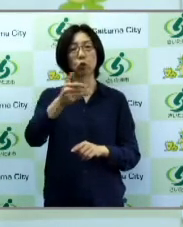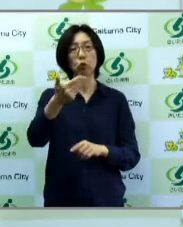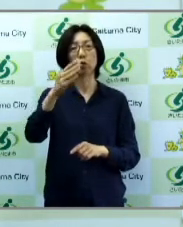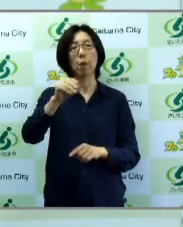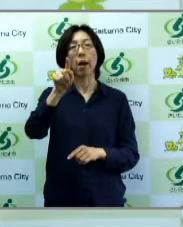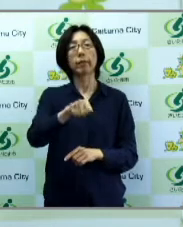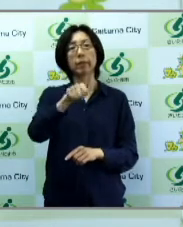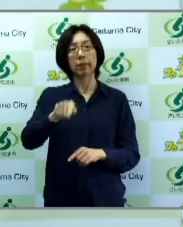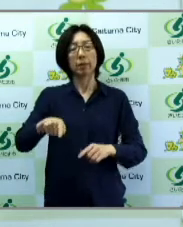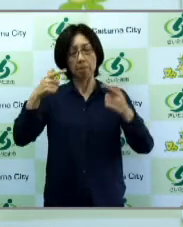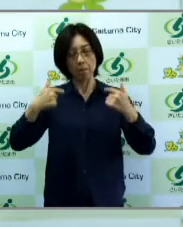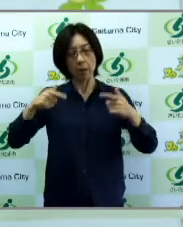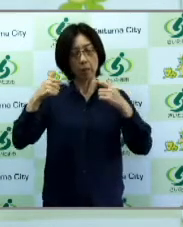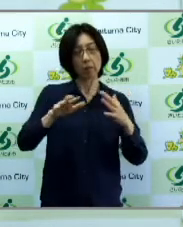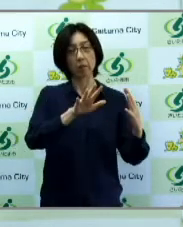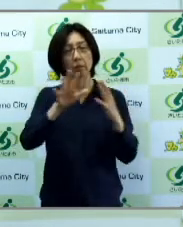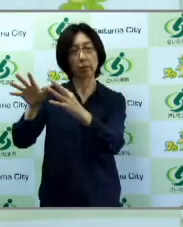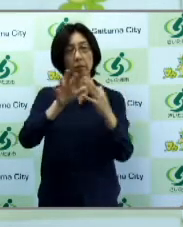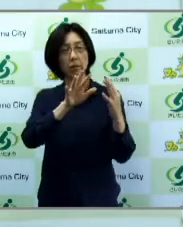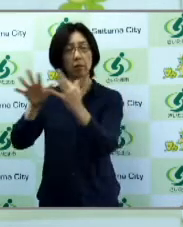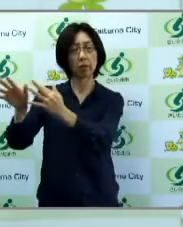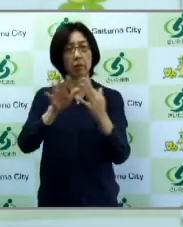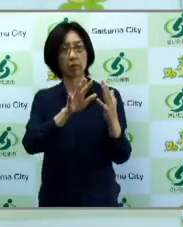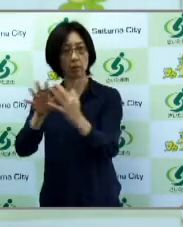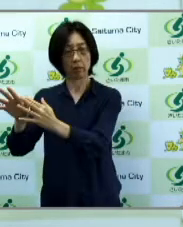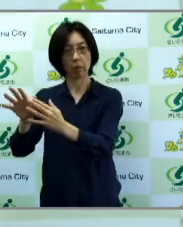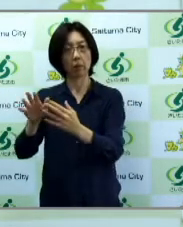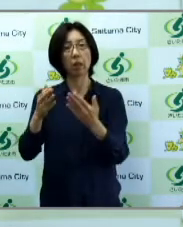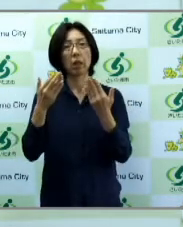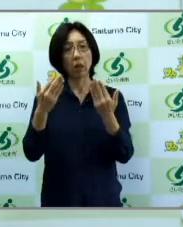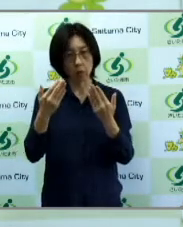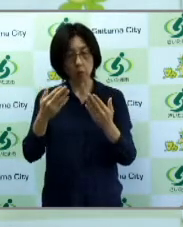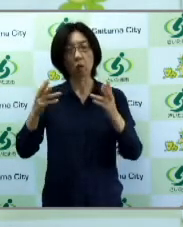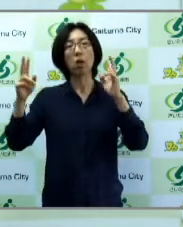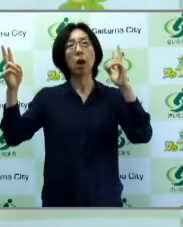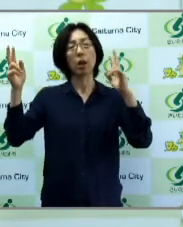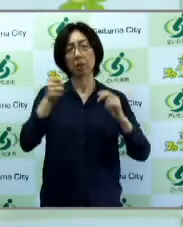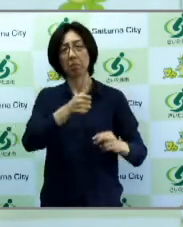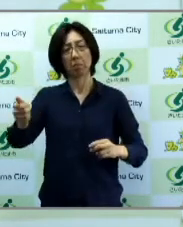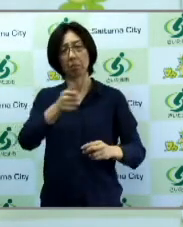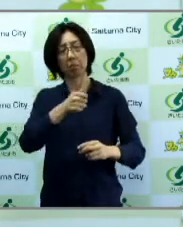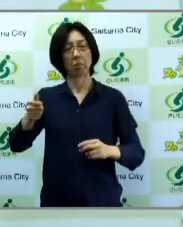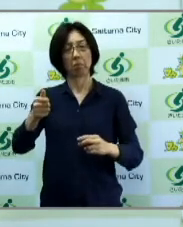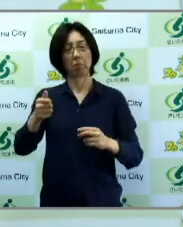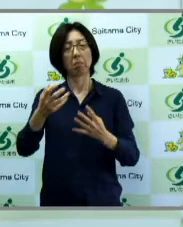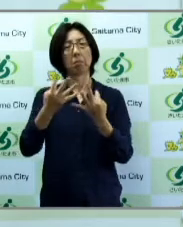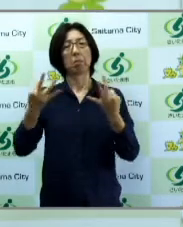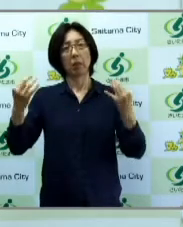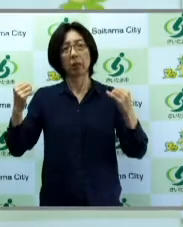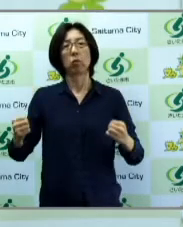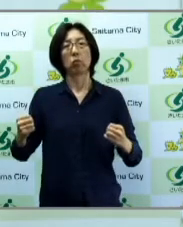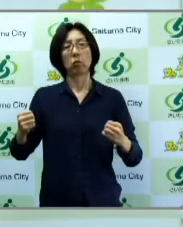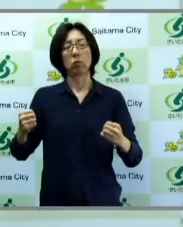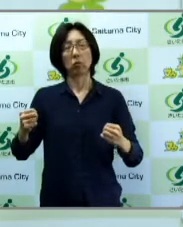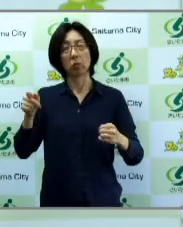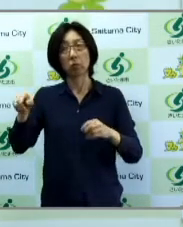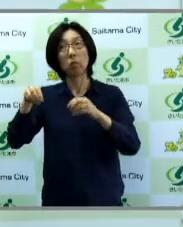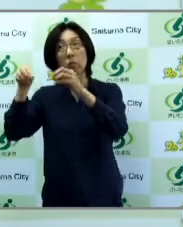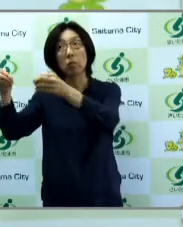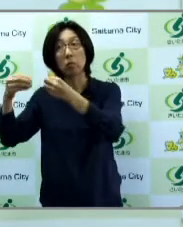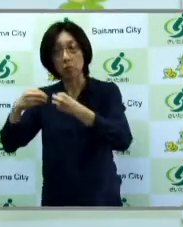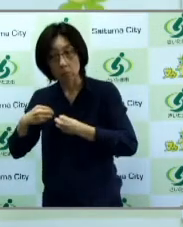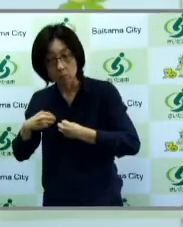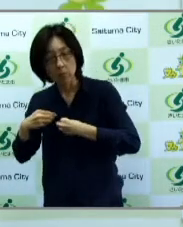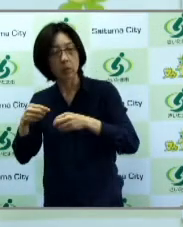に行っているという状況がありますので、これは本当に私たちとしてもより一層市民の皆さん、あるいは特